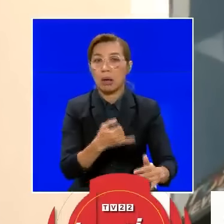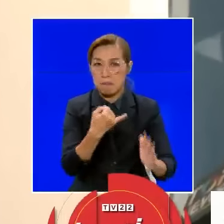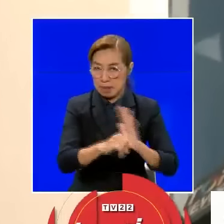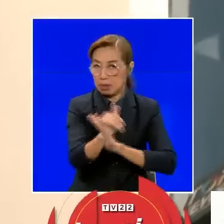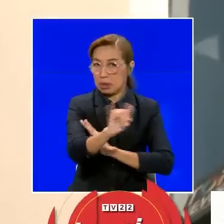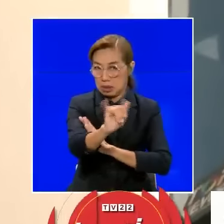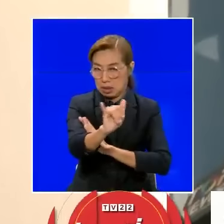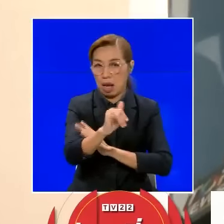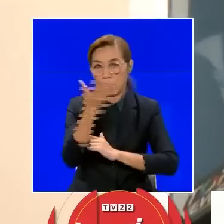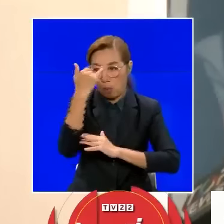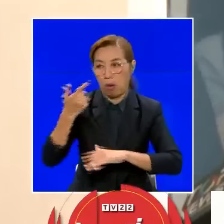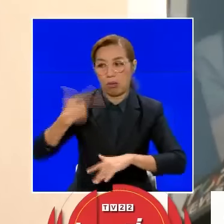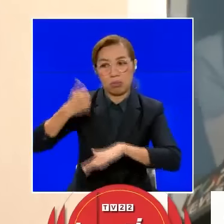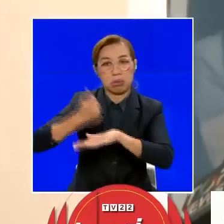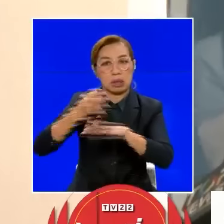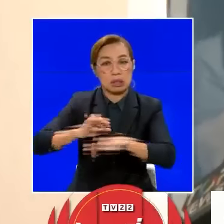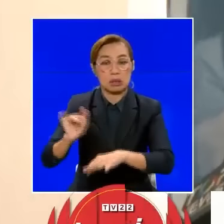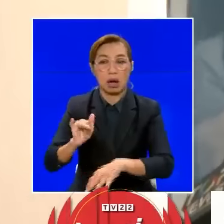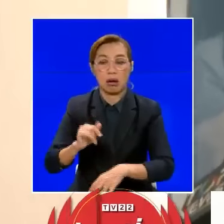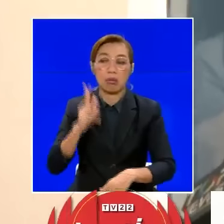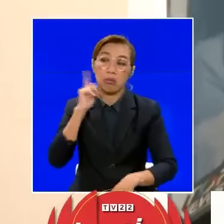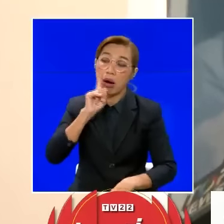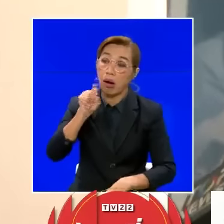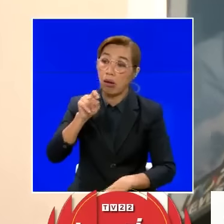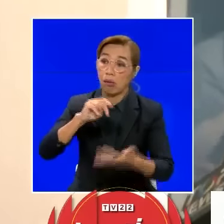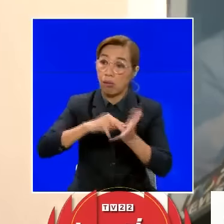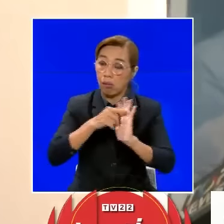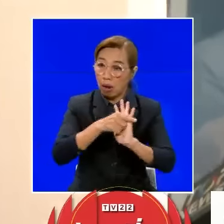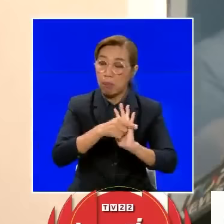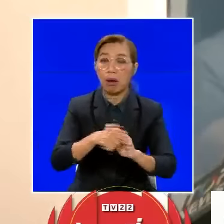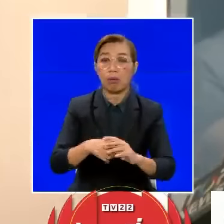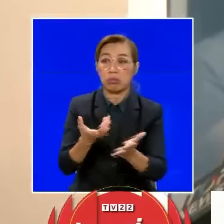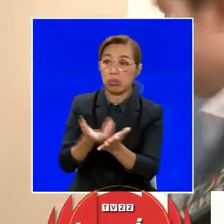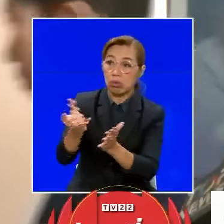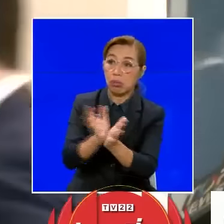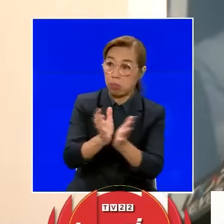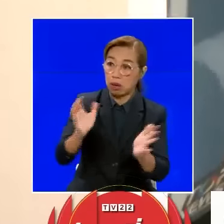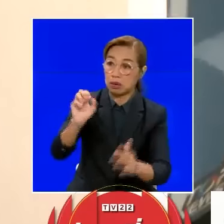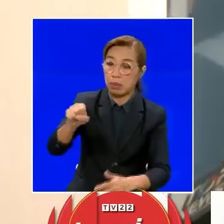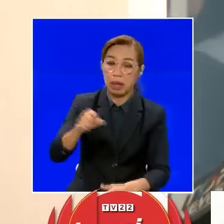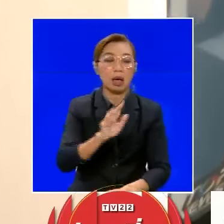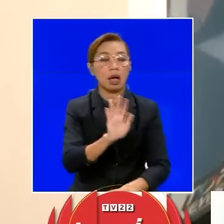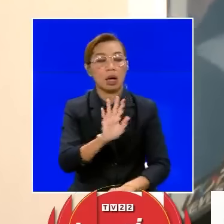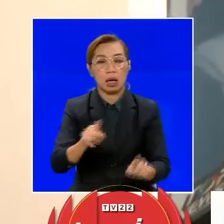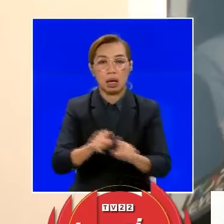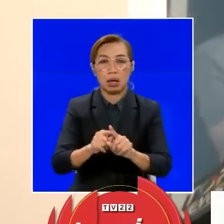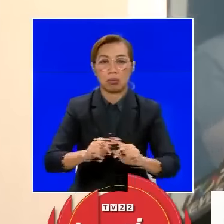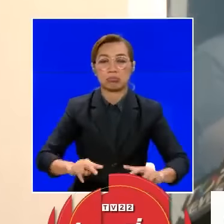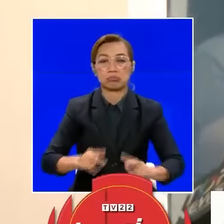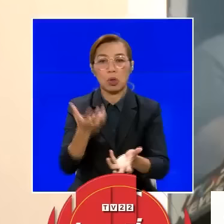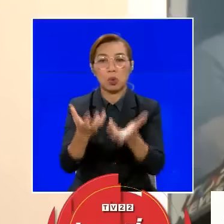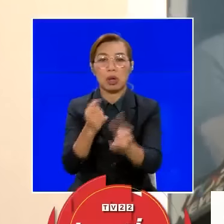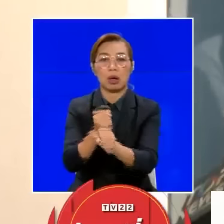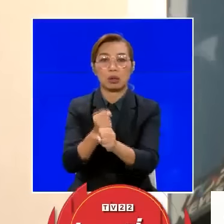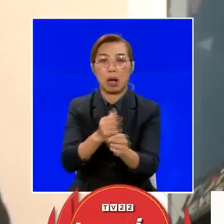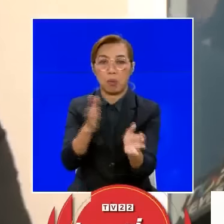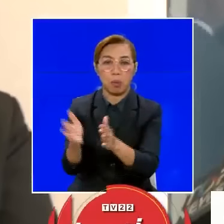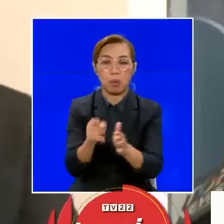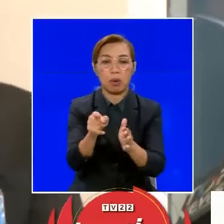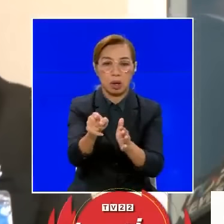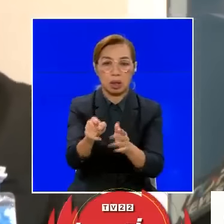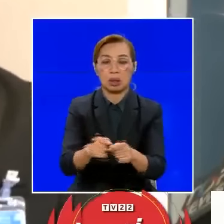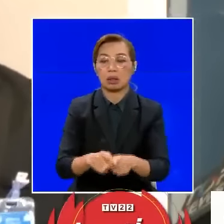ก็เลยถามอ้าวถ้าแบบนี้ก็คือจะได้ประกันตัวใช่ไหมรัฐมนตรีบอกว่าเป็นกระบวนการยุติธรรมเคารพในองค์กรแต่ว่ามีความเป็นอิส